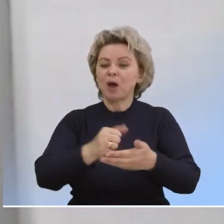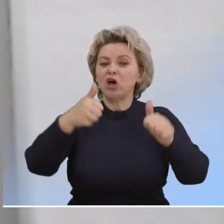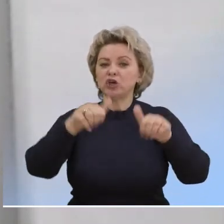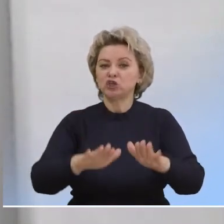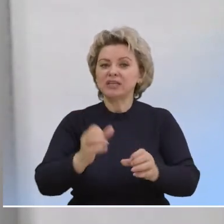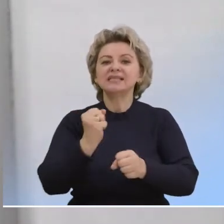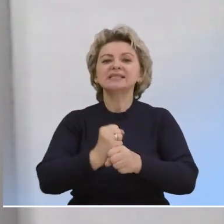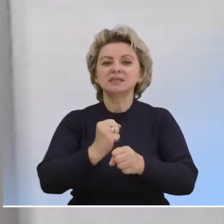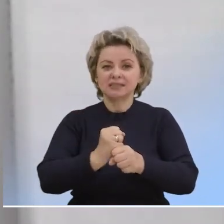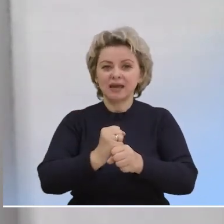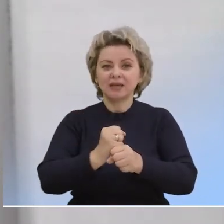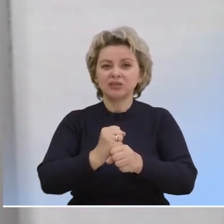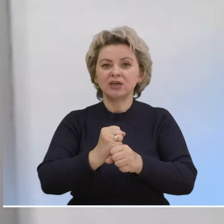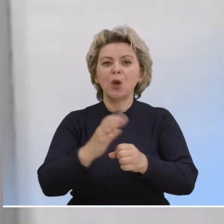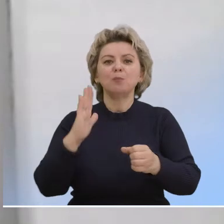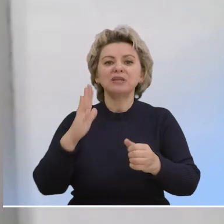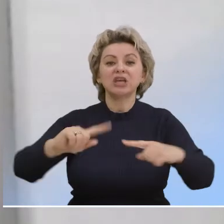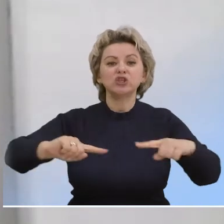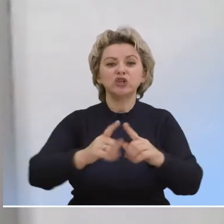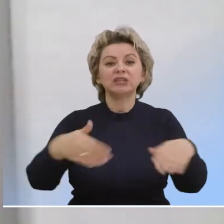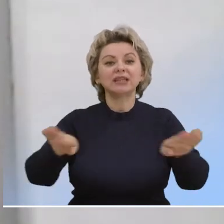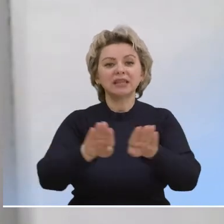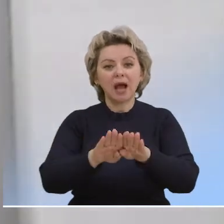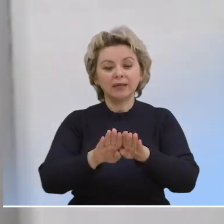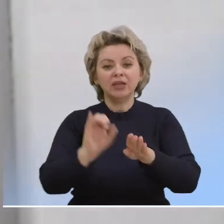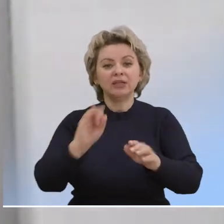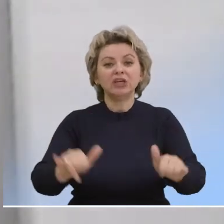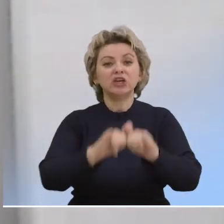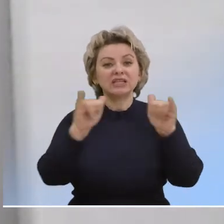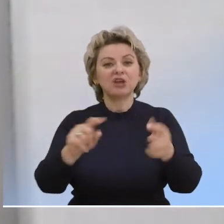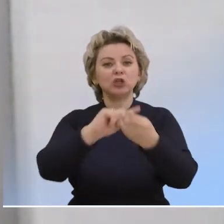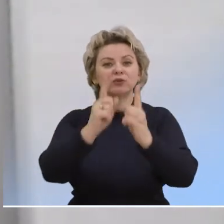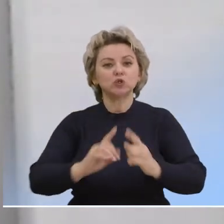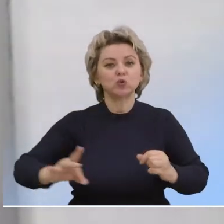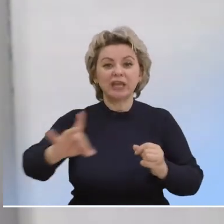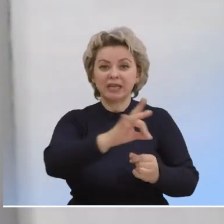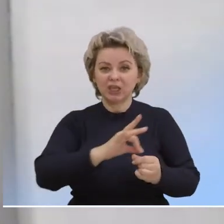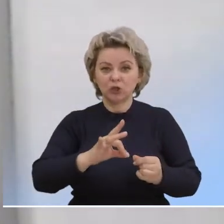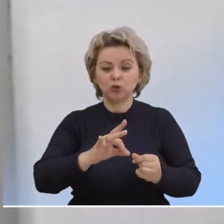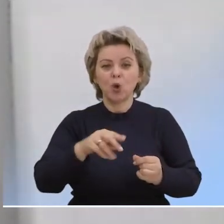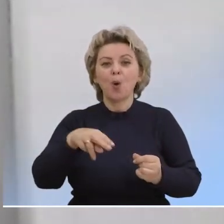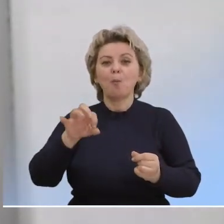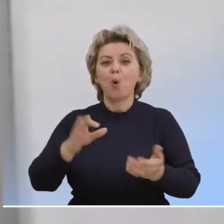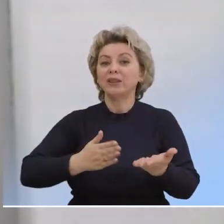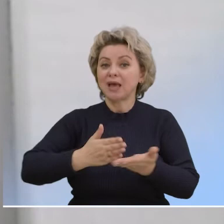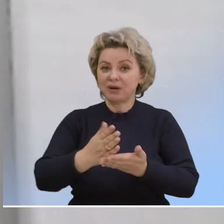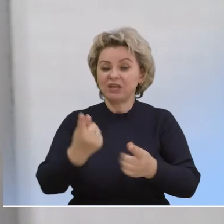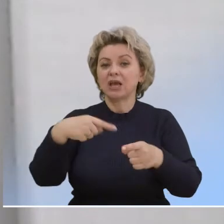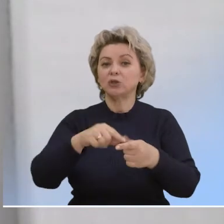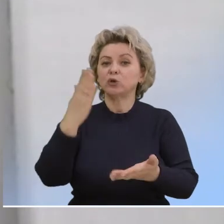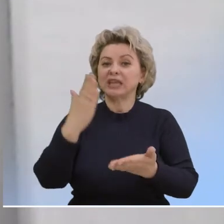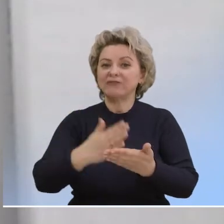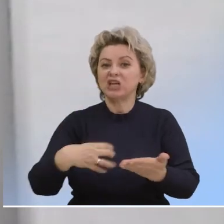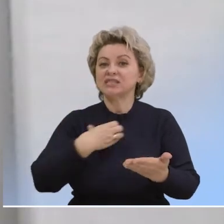решением создания как перспективных технологий, так и развития инфраструктуры региона по направлениям,